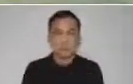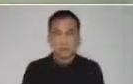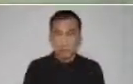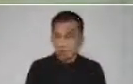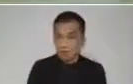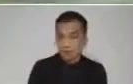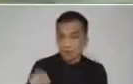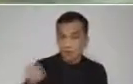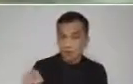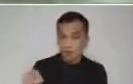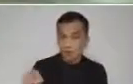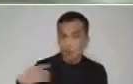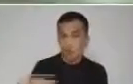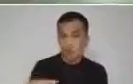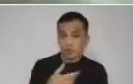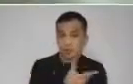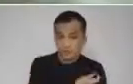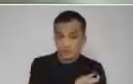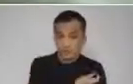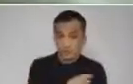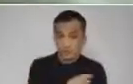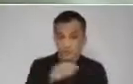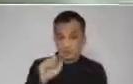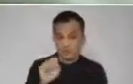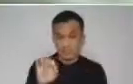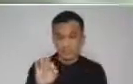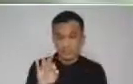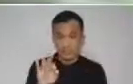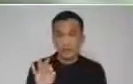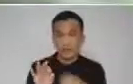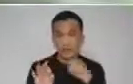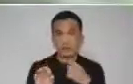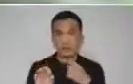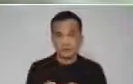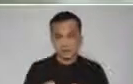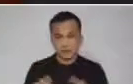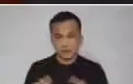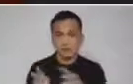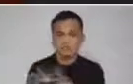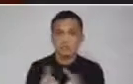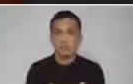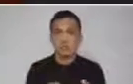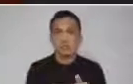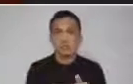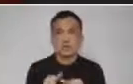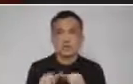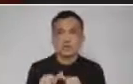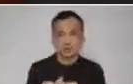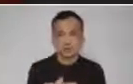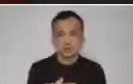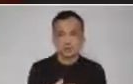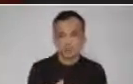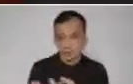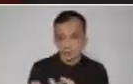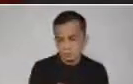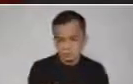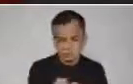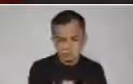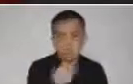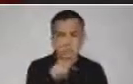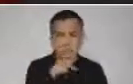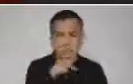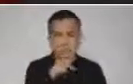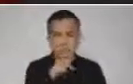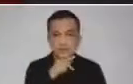ang pinapayagang ma-import na karne ng baboy sa ilalim ng minimum access volume. We're recommending that